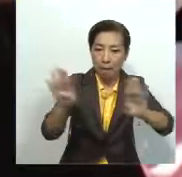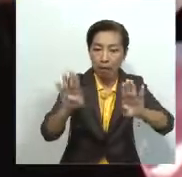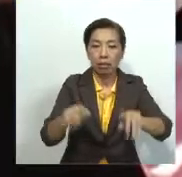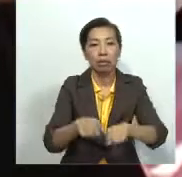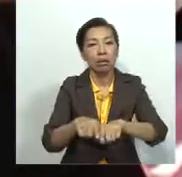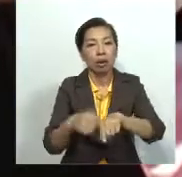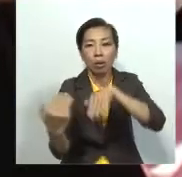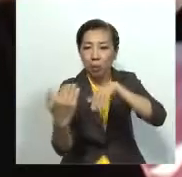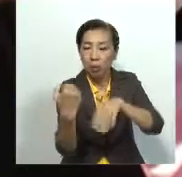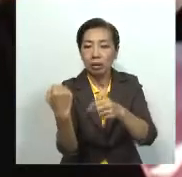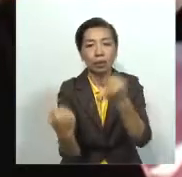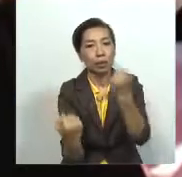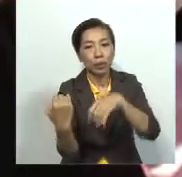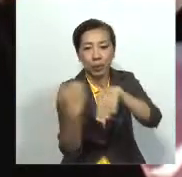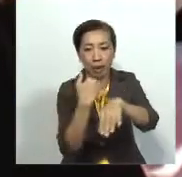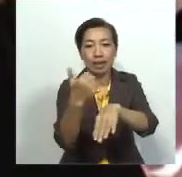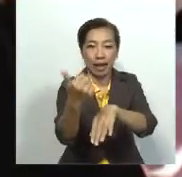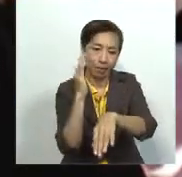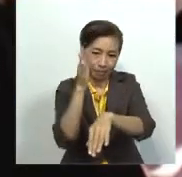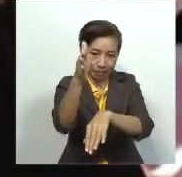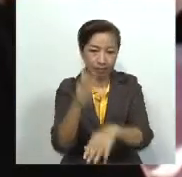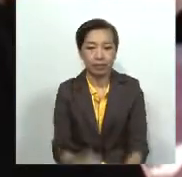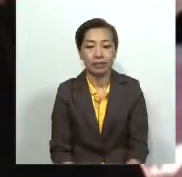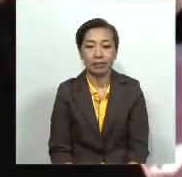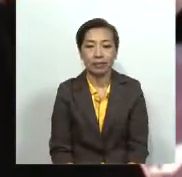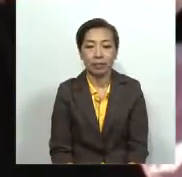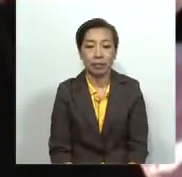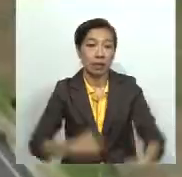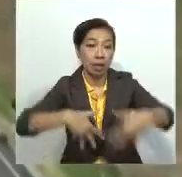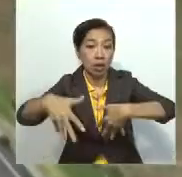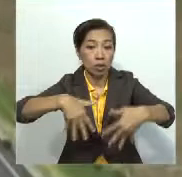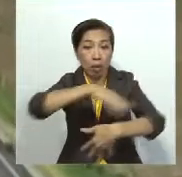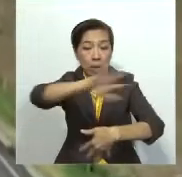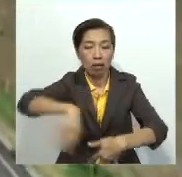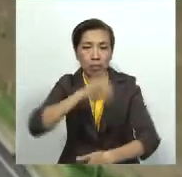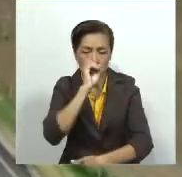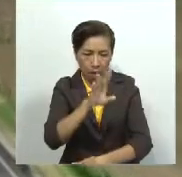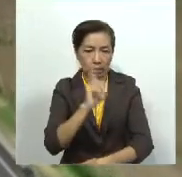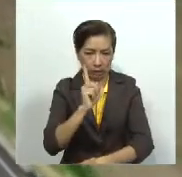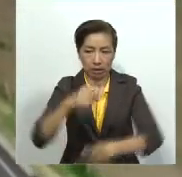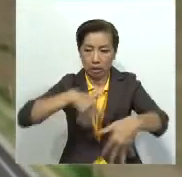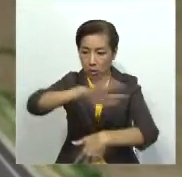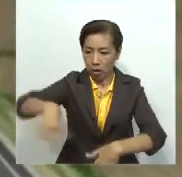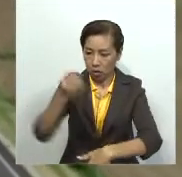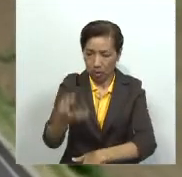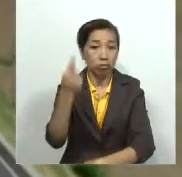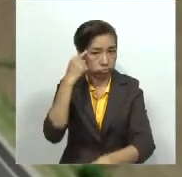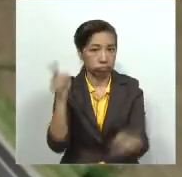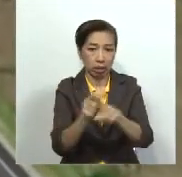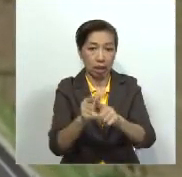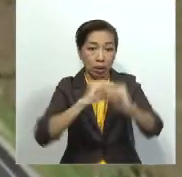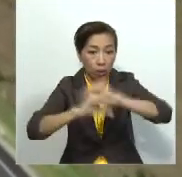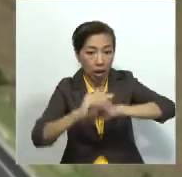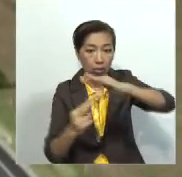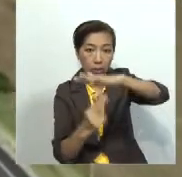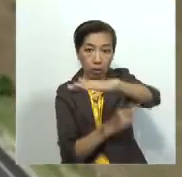แบบในอนาคตอันใกล้นี ้ครับด้านชาวบ้านในพื้นที่ก็ย้ำนะครับว่าชาวบ้านส่วนใหญ่นั้นเห็นด้วยครับกับโครงการ